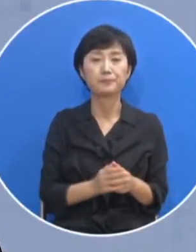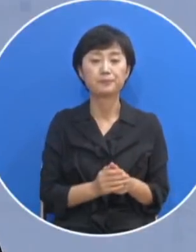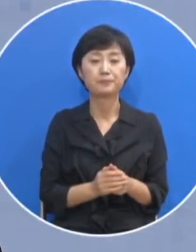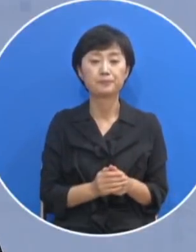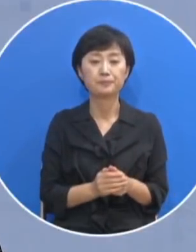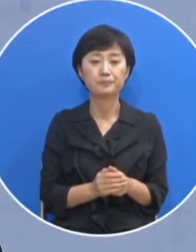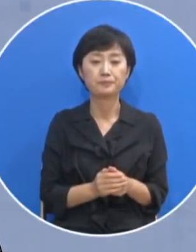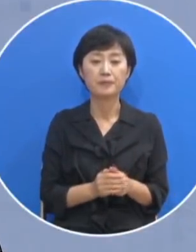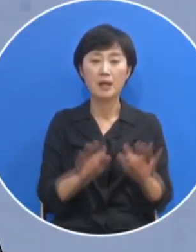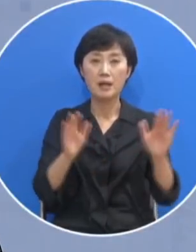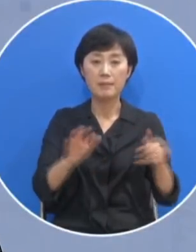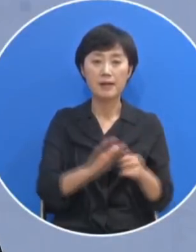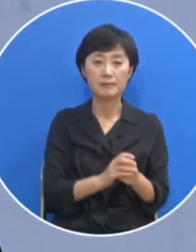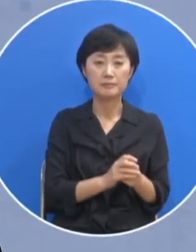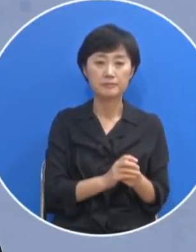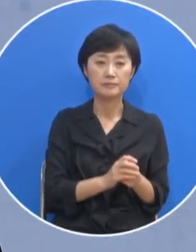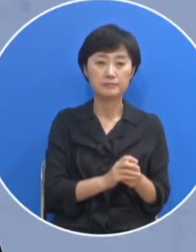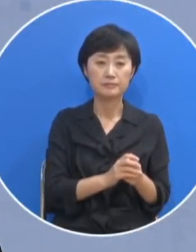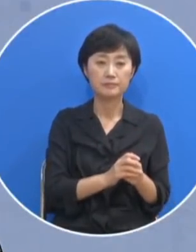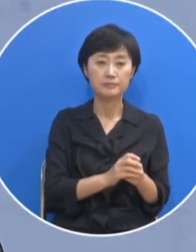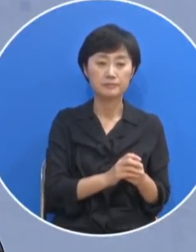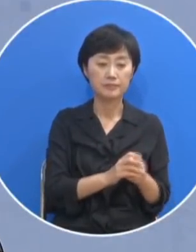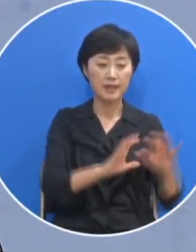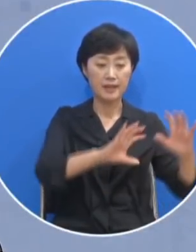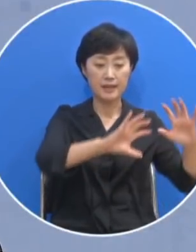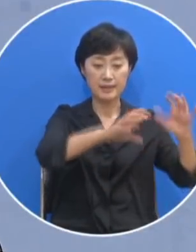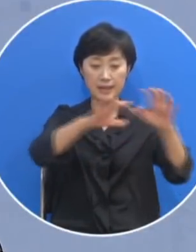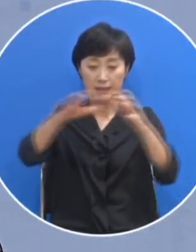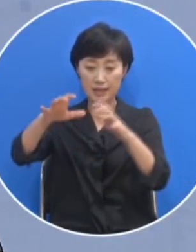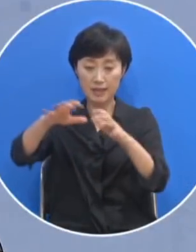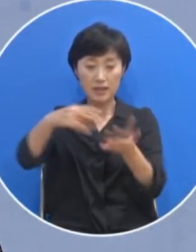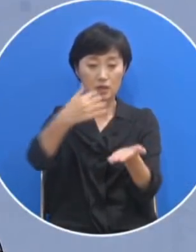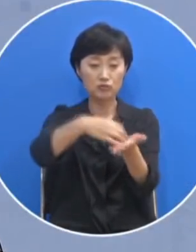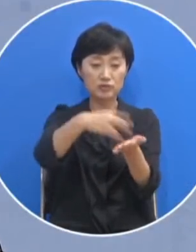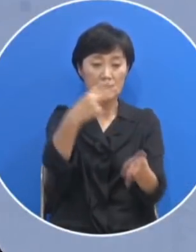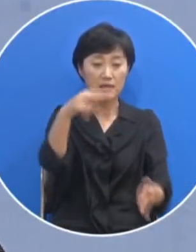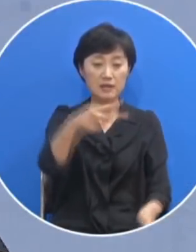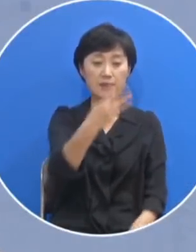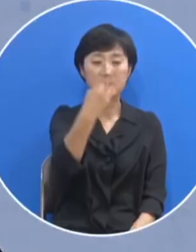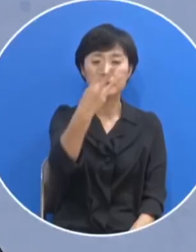5000개 나라에 들어가서 이상 필러는 지금 완전히 보고 못합니다